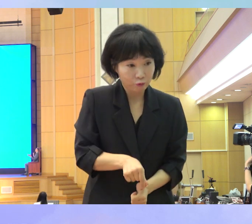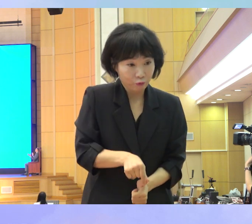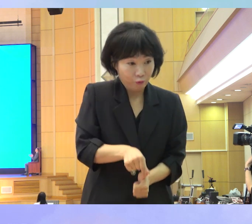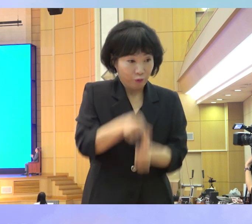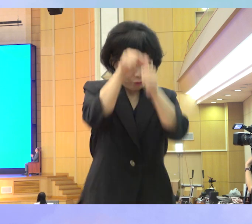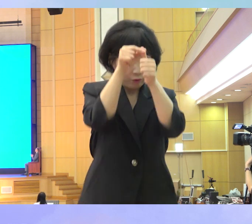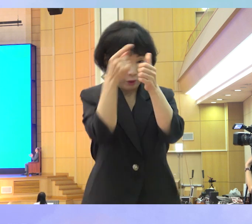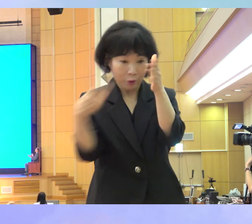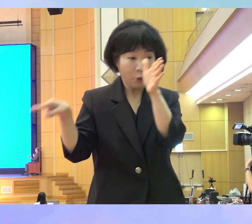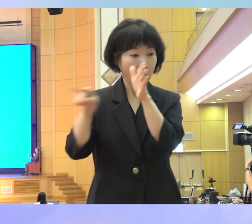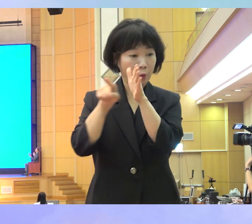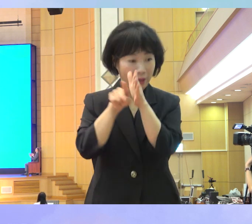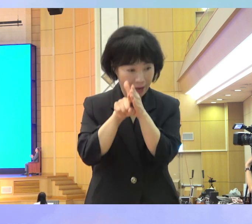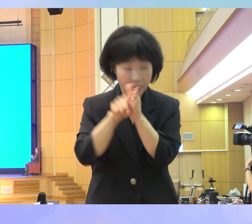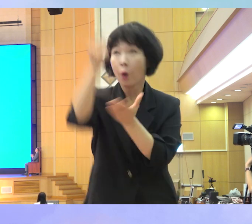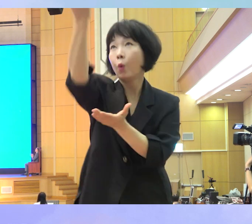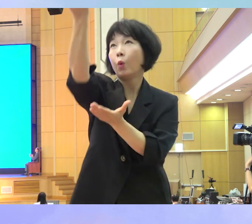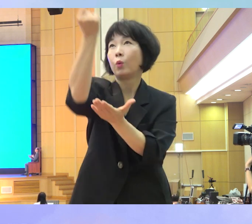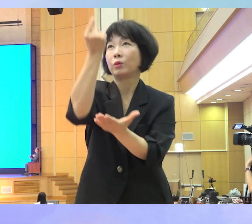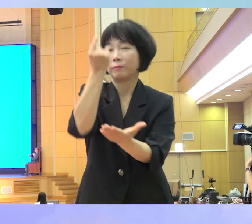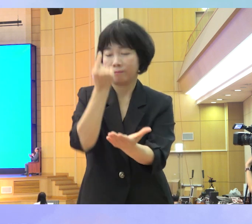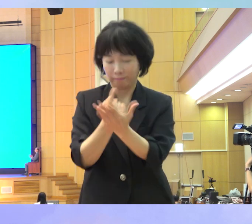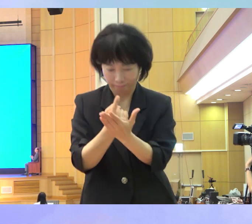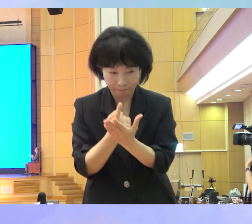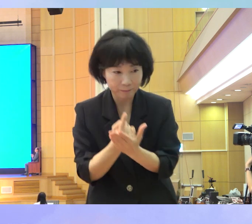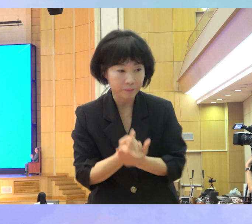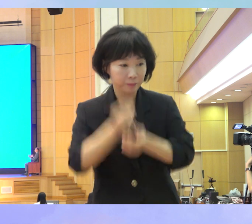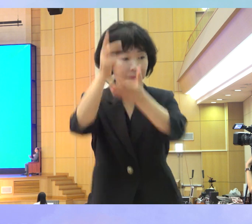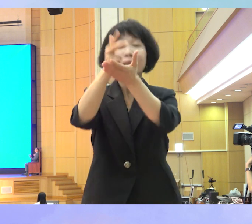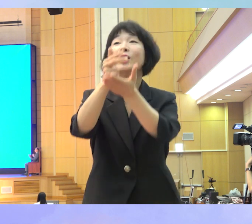나를 구하러 오신